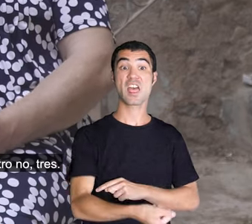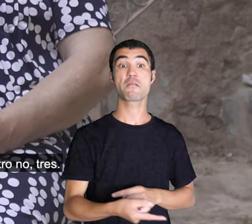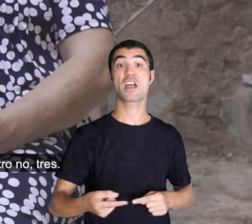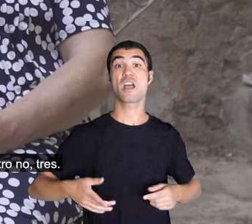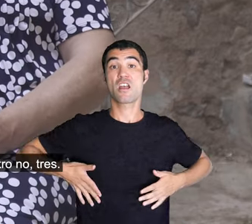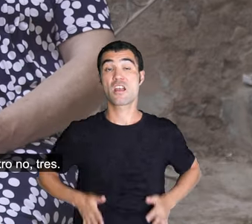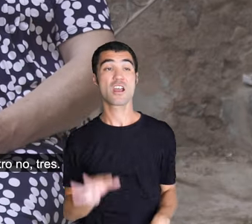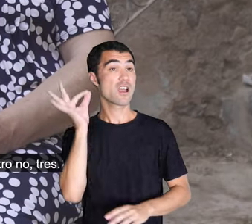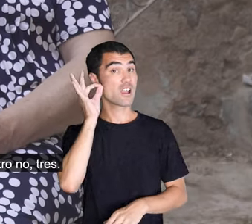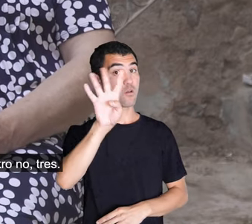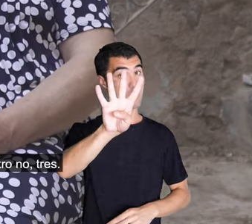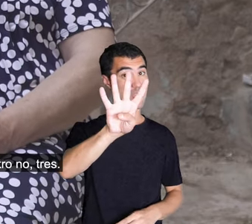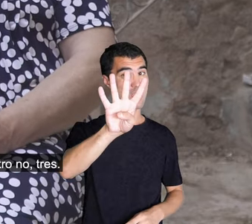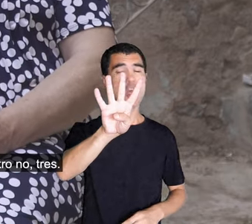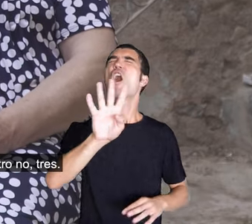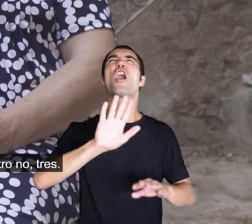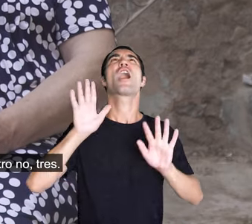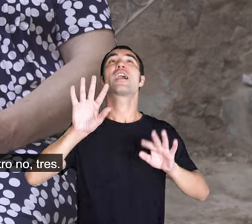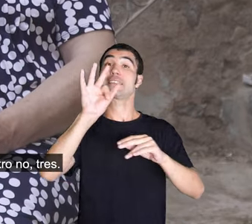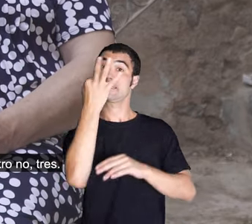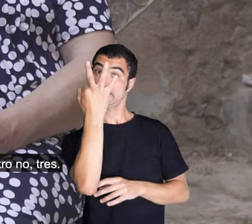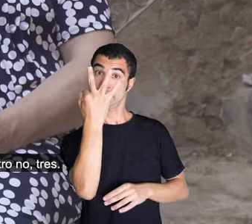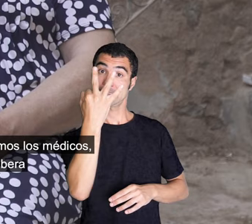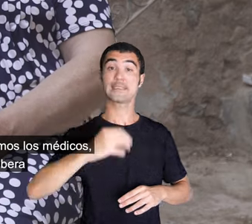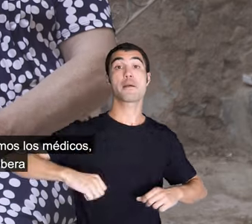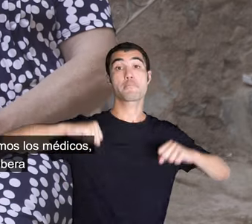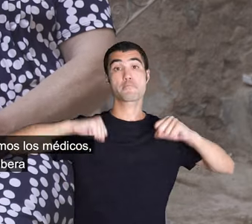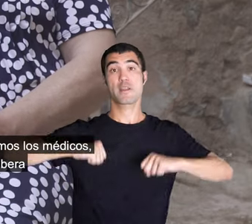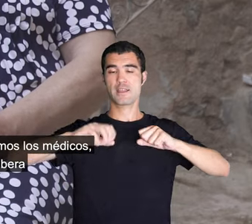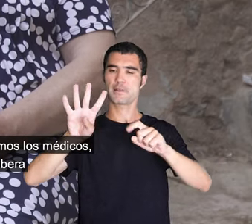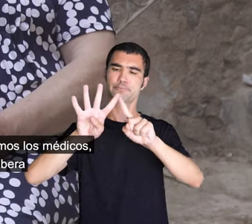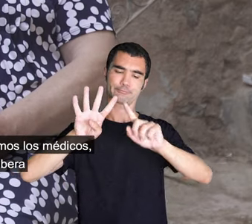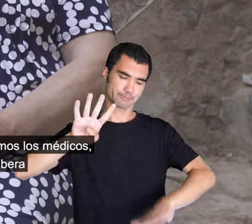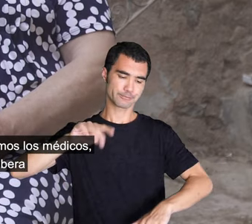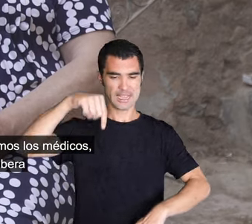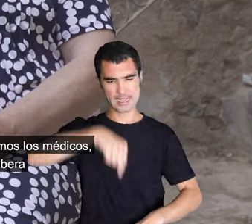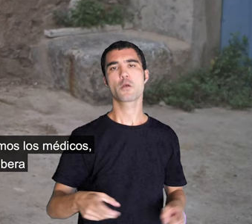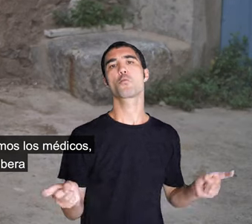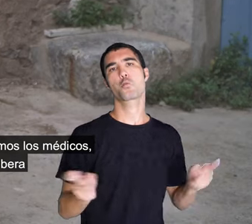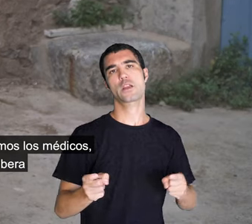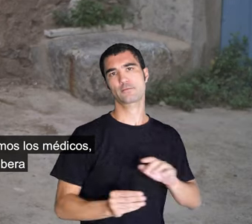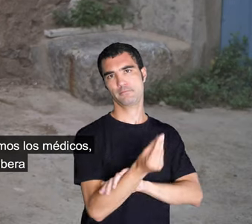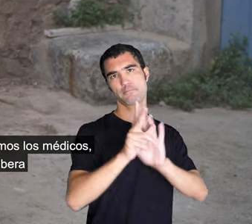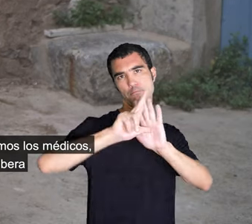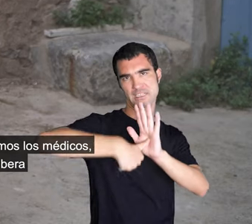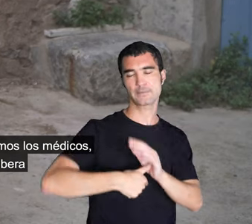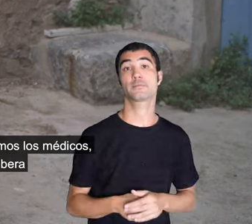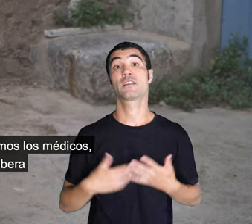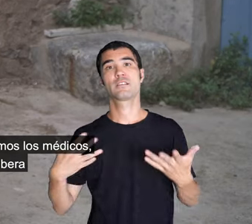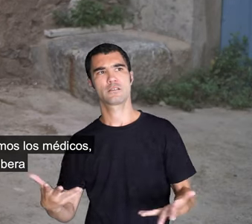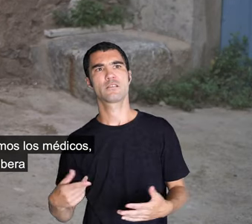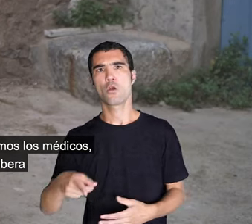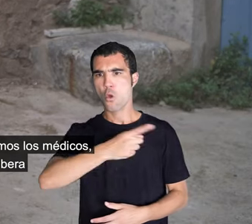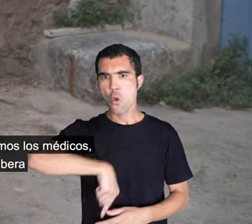les quatre nines, quatre no, tres, les tres nines majors, la petita la tanguera aquí en esport, va resultar que eren